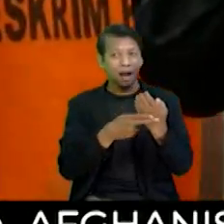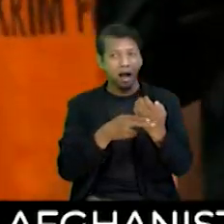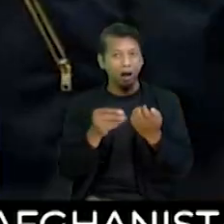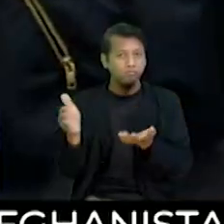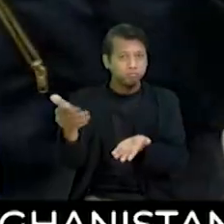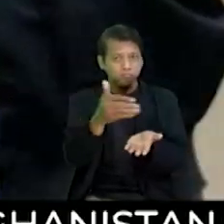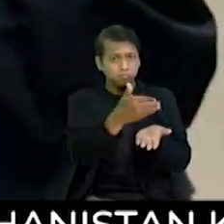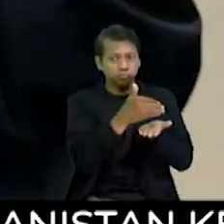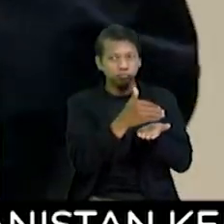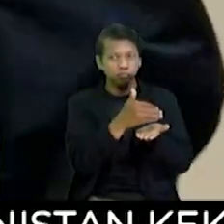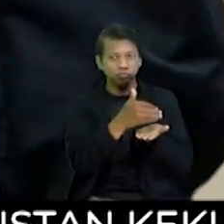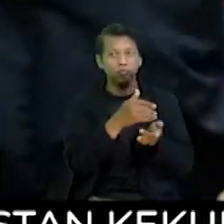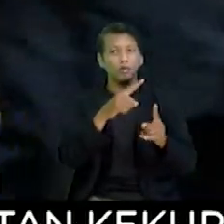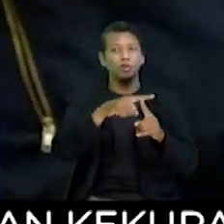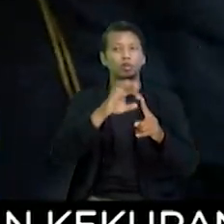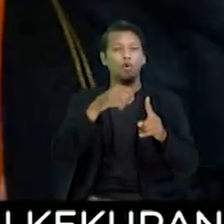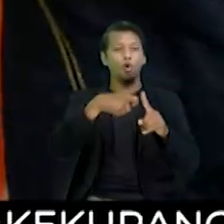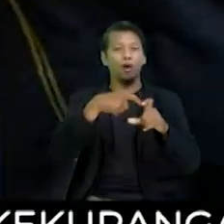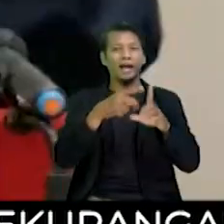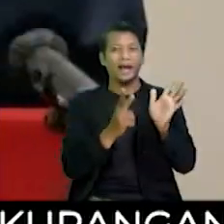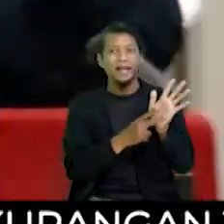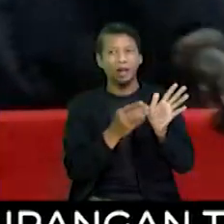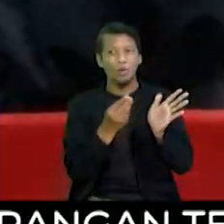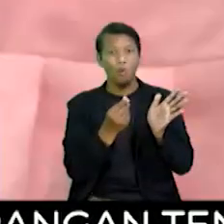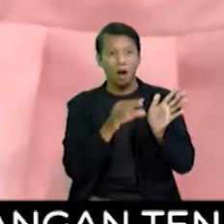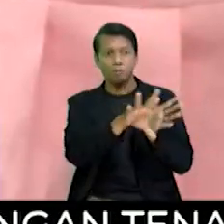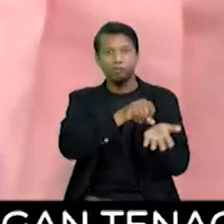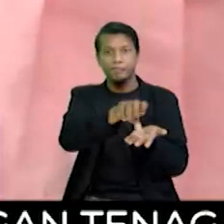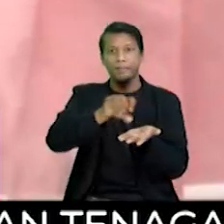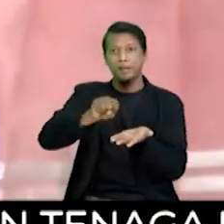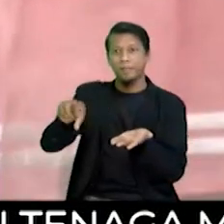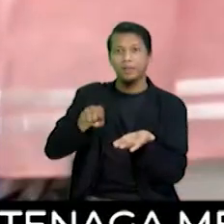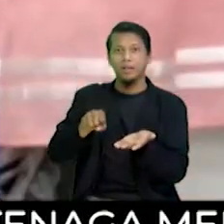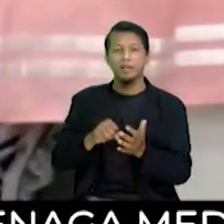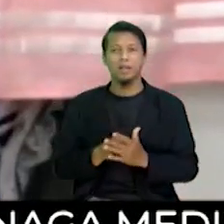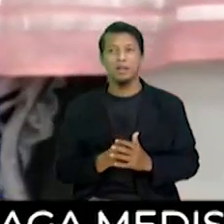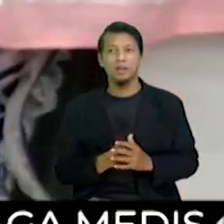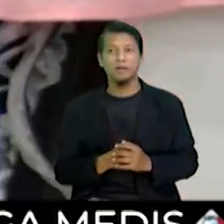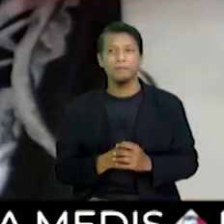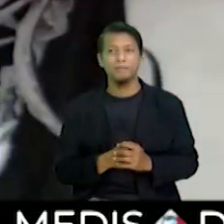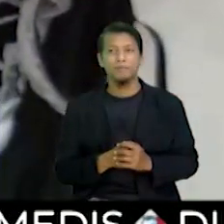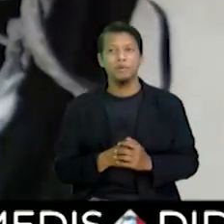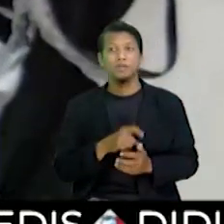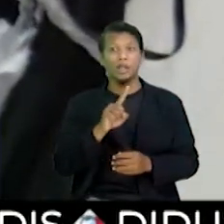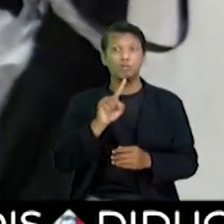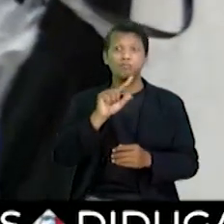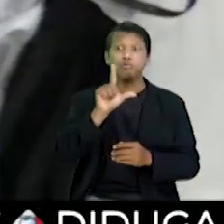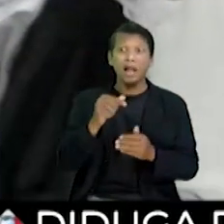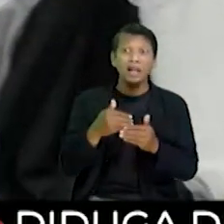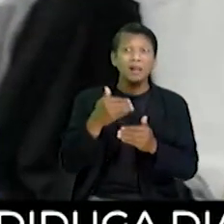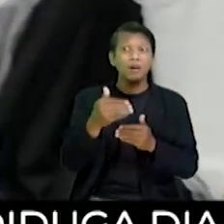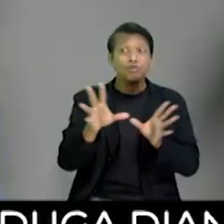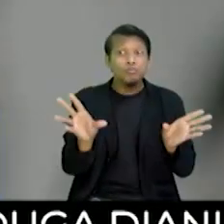dimodifikasi khusus. Omset aplikasi situs prostitusi hingga judi online ini per bulan mencapai hingga 4,5 miliar